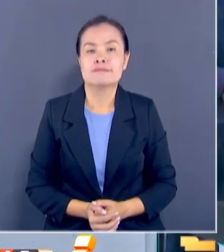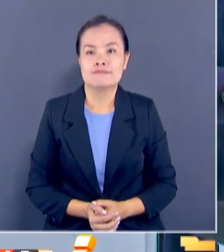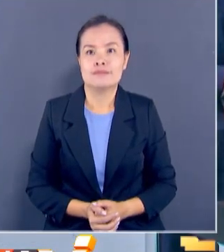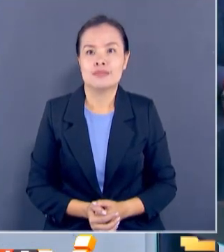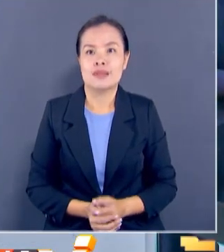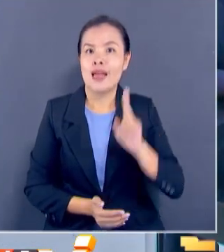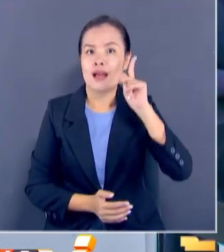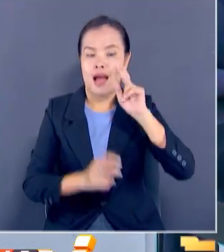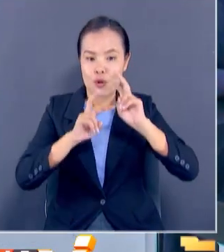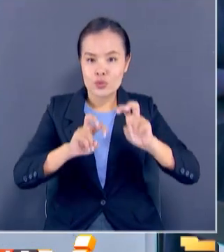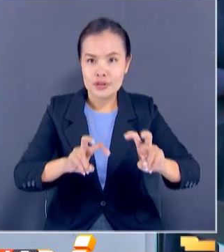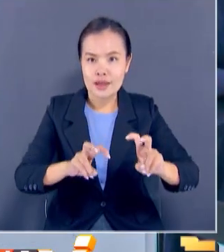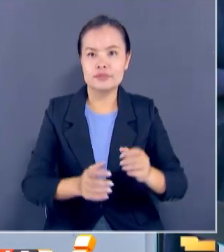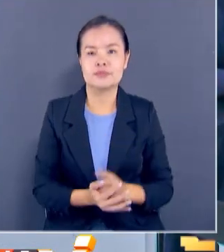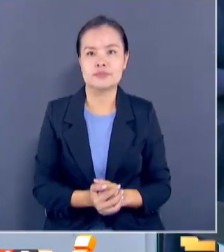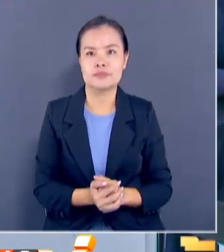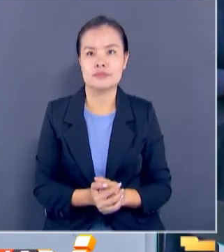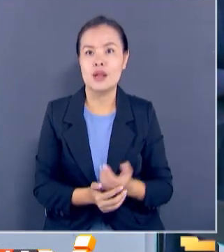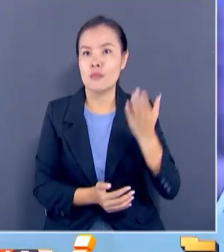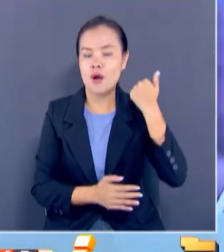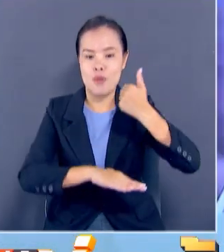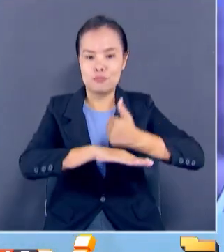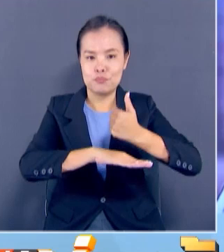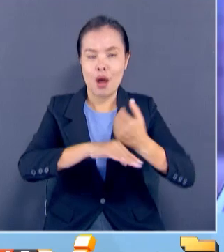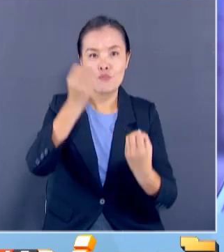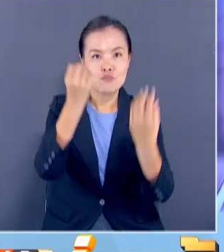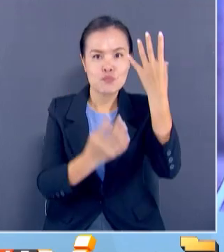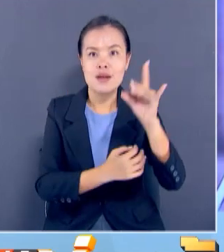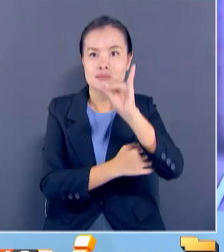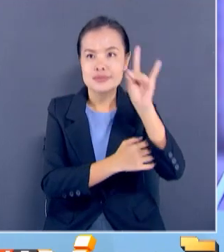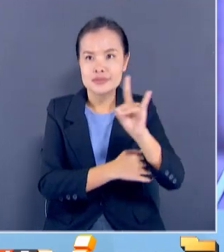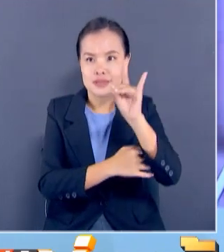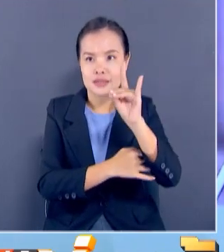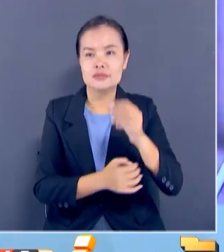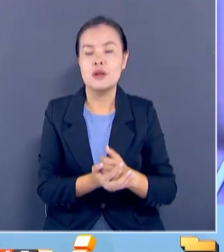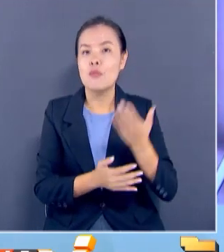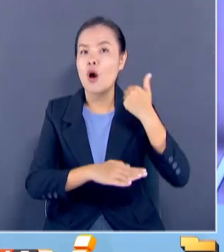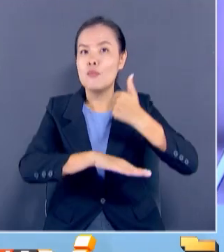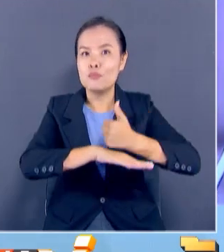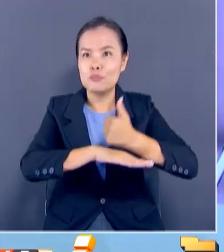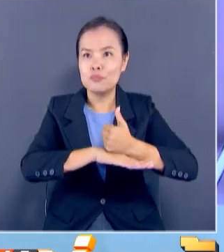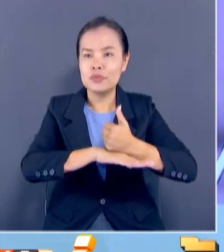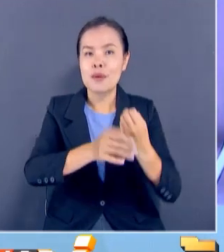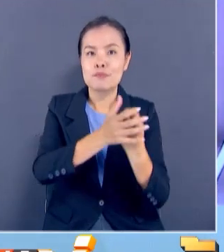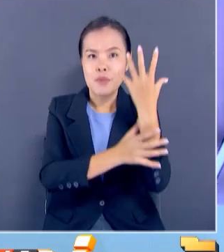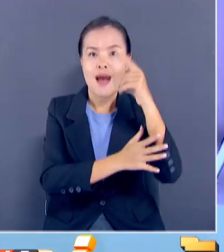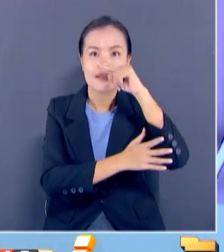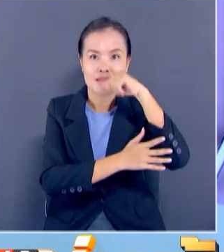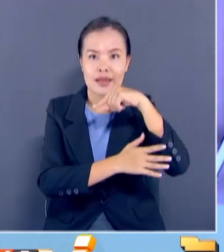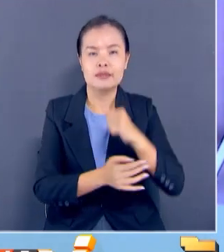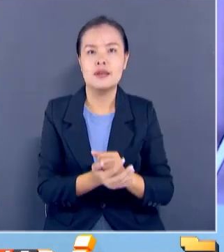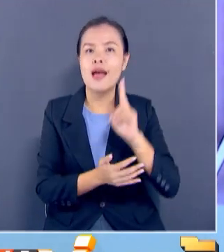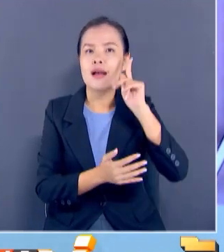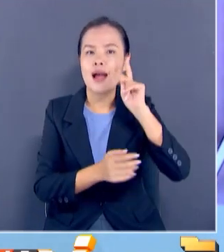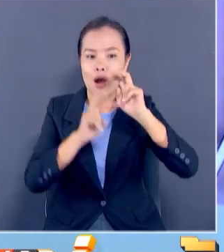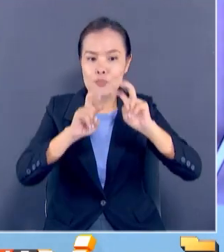ข่าวเด็ดเมื่อวานนี้ครับทางด้านของคุณดำรงพิเดชครับอดีตอธิบดีกรมอุทยานแห่งชาติสัตว์ป่าและพันธุ์พืชและอดีตหัวหน้าพรรครักผืนป่าประเทศไทยครับกล่าวในรายการโมโน